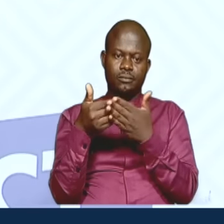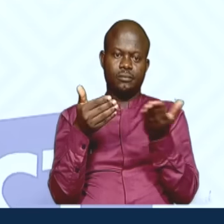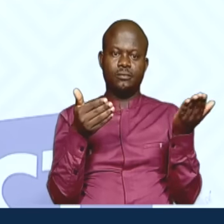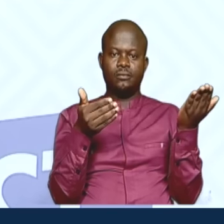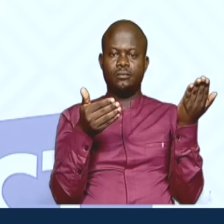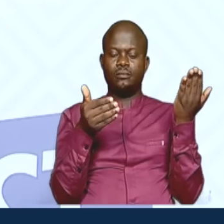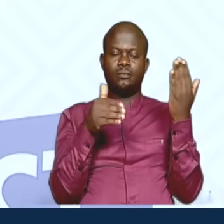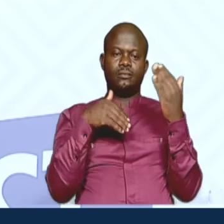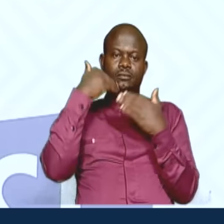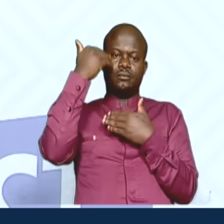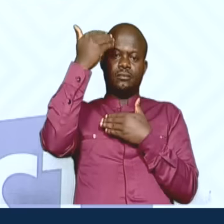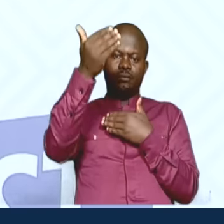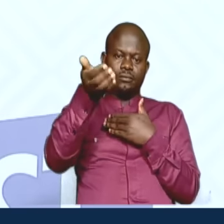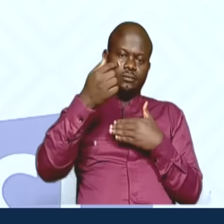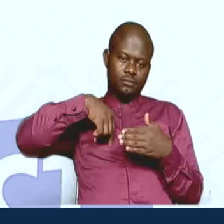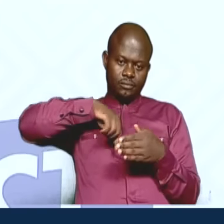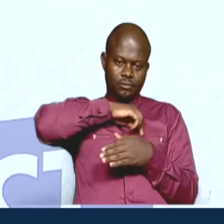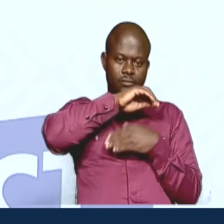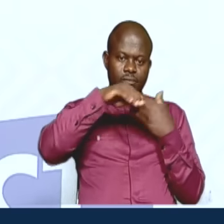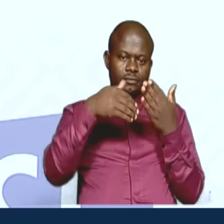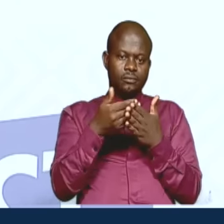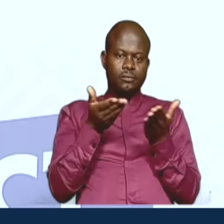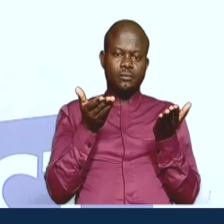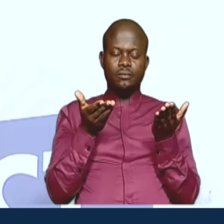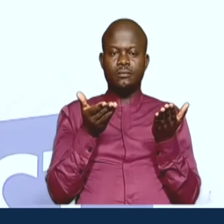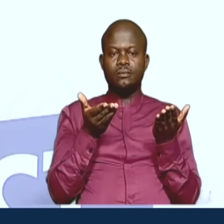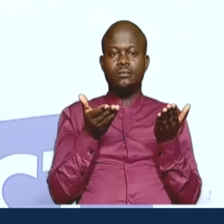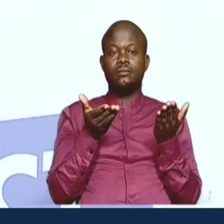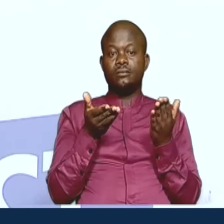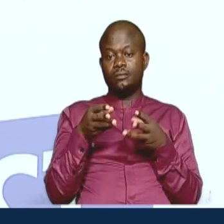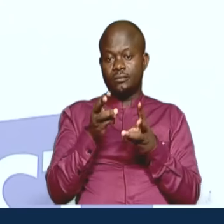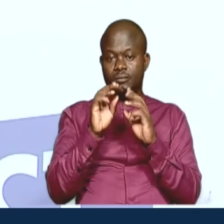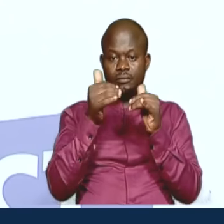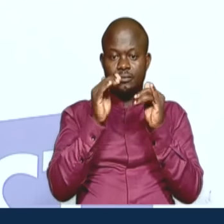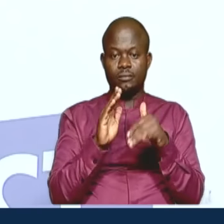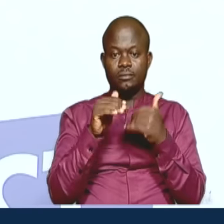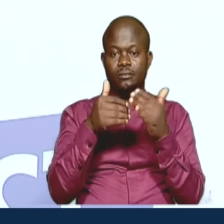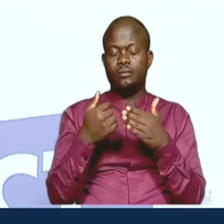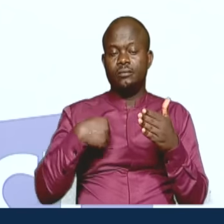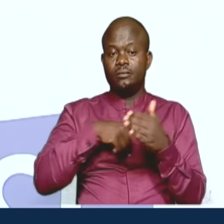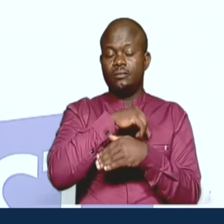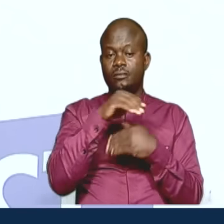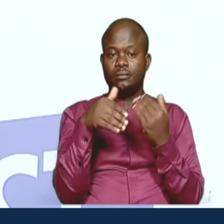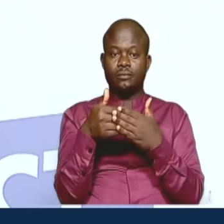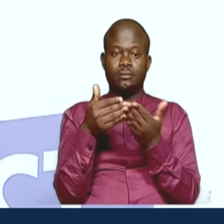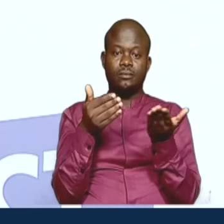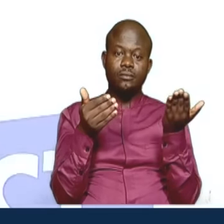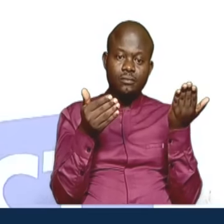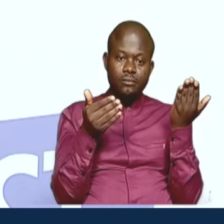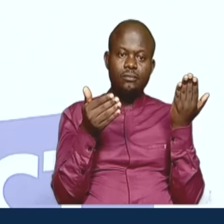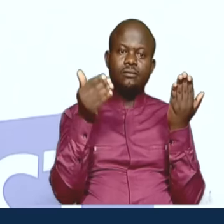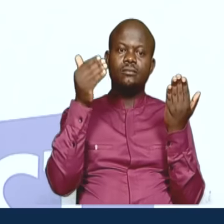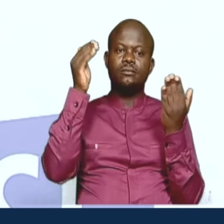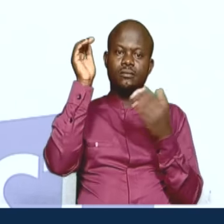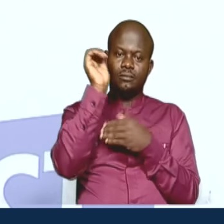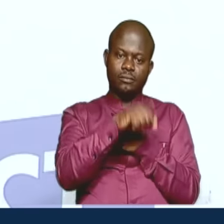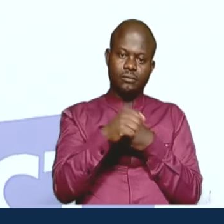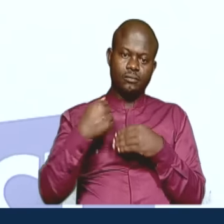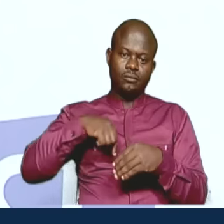hejuru y'ibyo na uko abakinnyi ba golf mu Rwanda bagira tournament nyinshi niko barushaho kugira